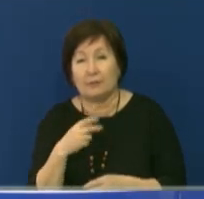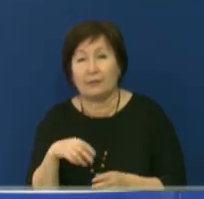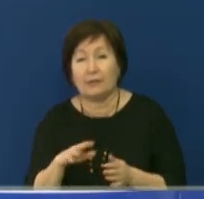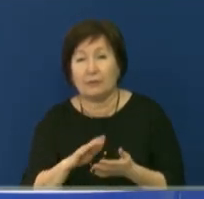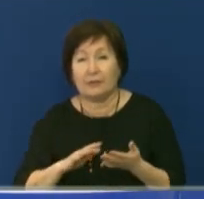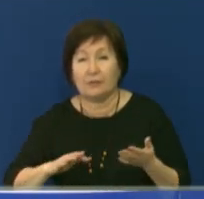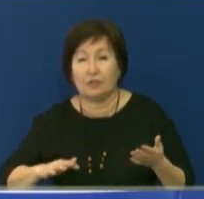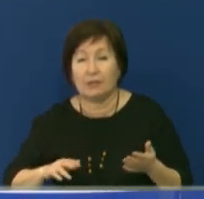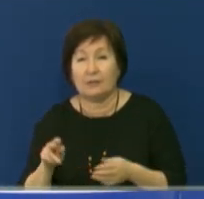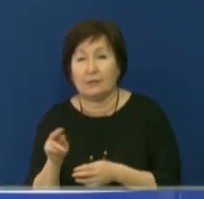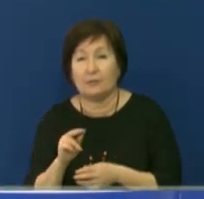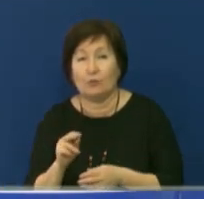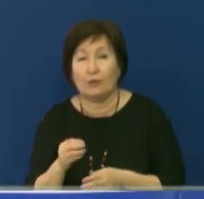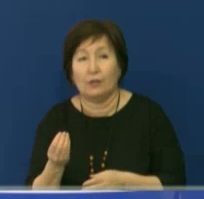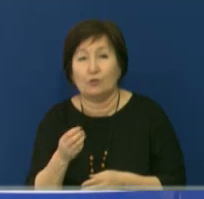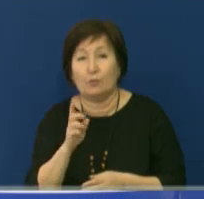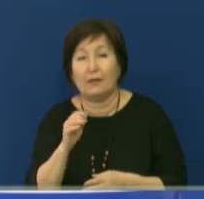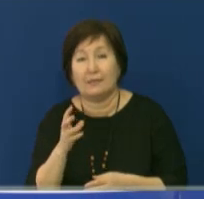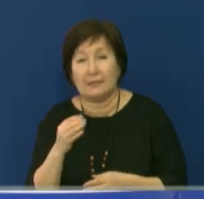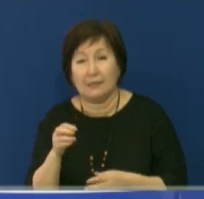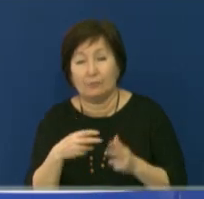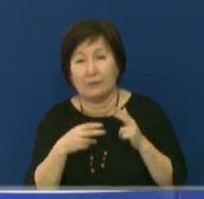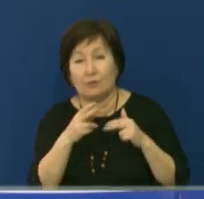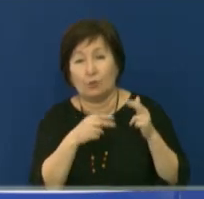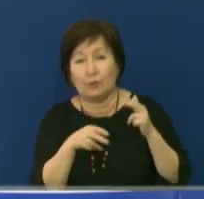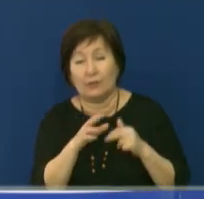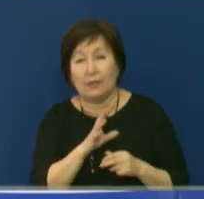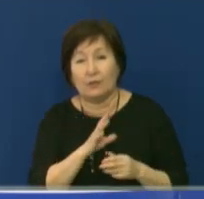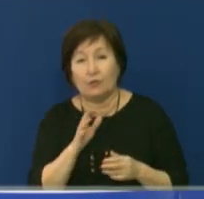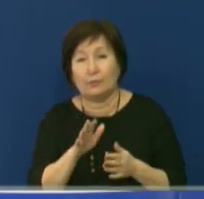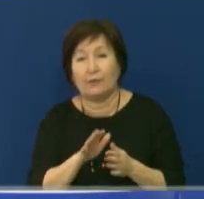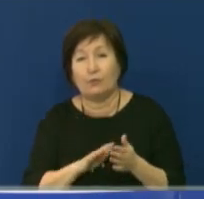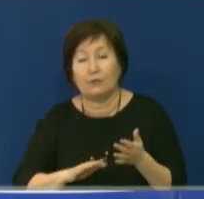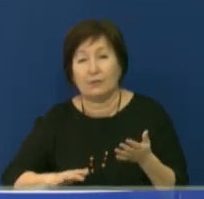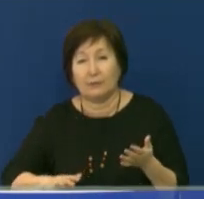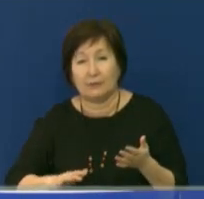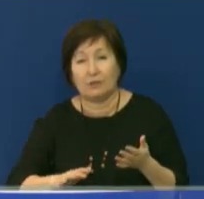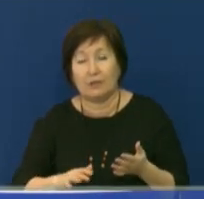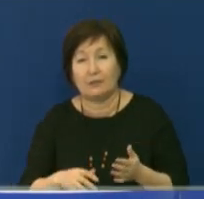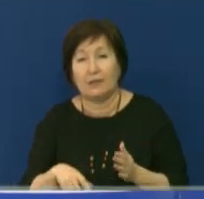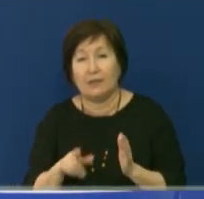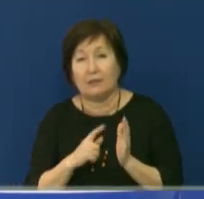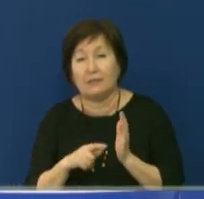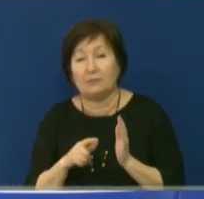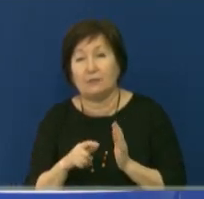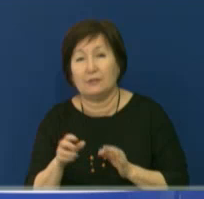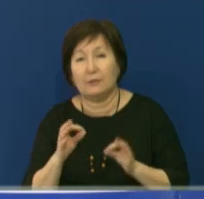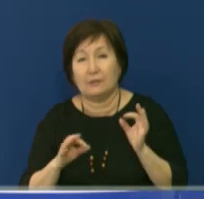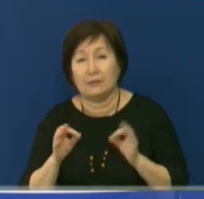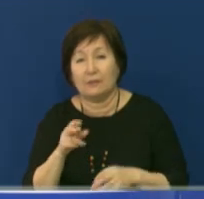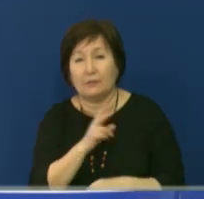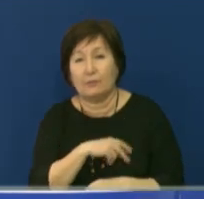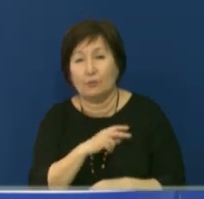жөнделмек. Мұнда бассейн құрылысы жүргізілуде. Бүгінгі таңда жұмыстар 80% орындалған. Бейбіт Атамқұлов облыстың